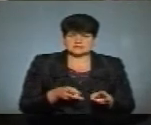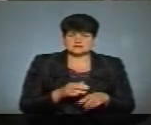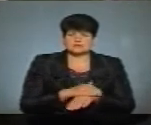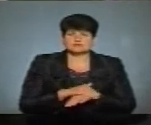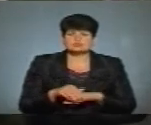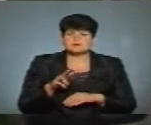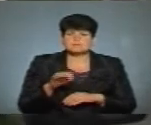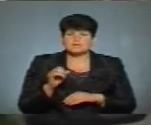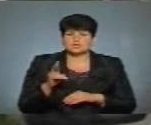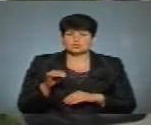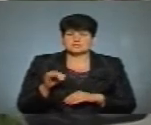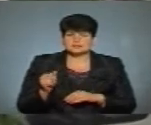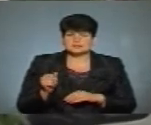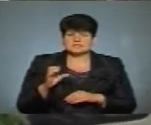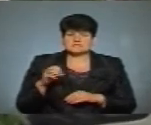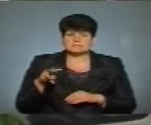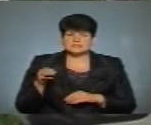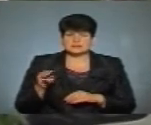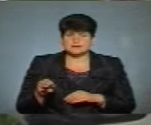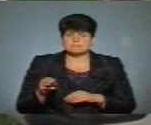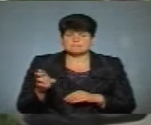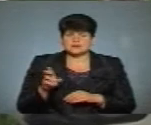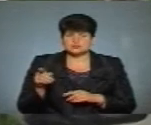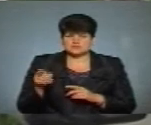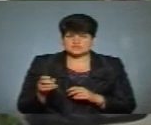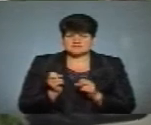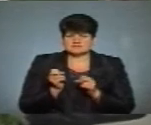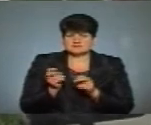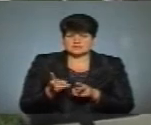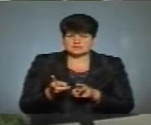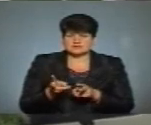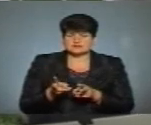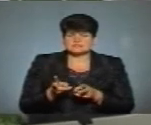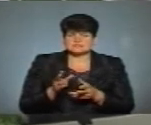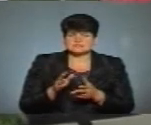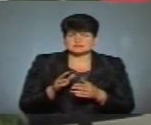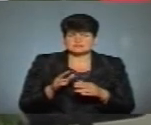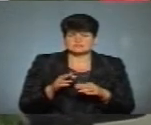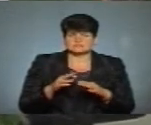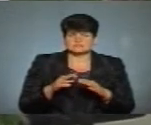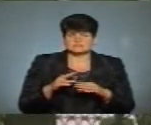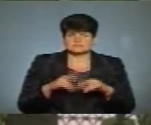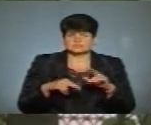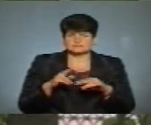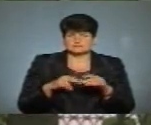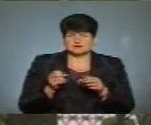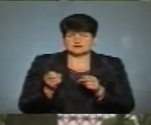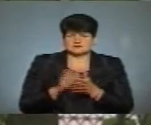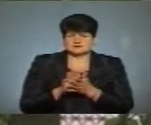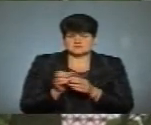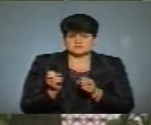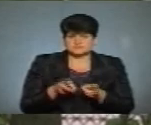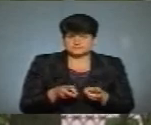вулиці Миколинецькій в сторону смета Березовиця. Несанкціонований викид видалення побутових відходів на земельну ділянку. Один із